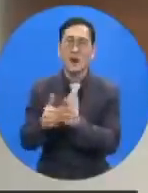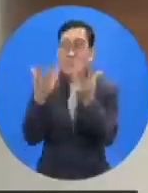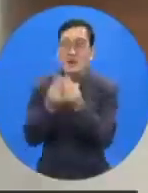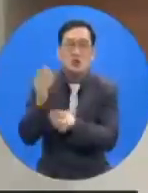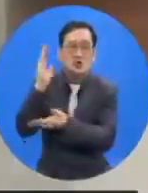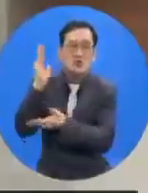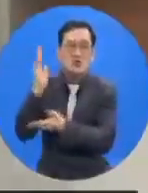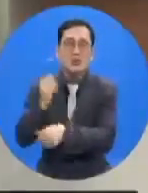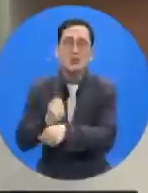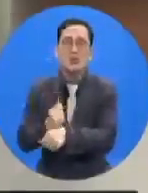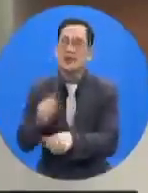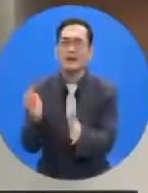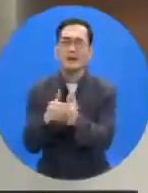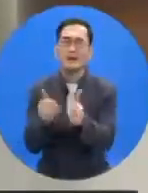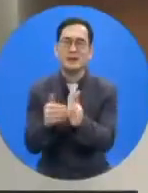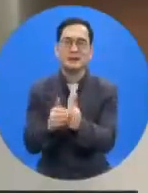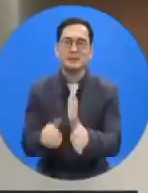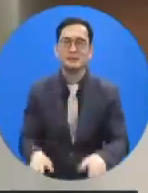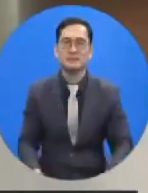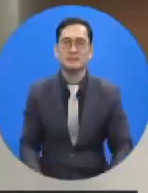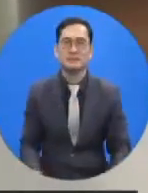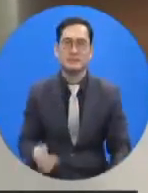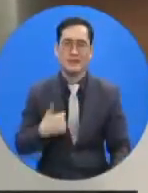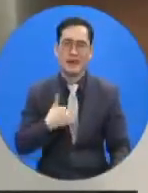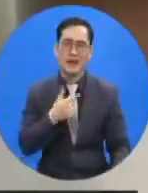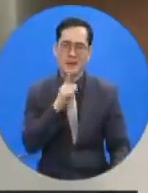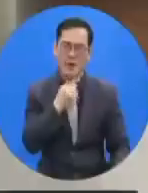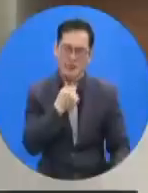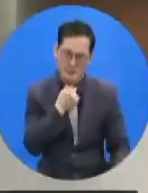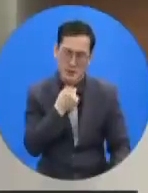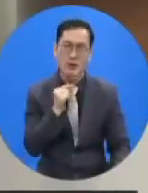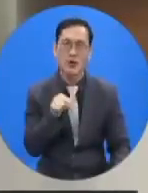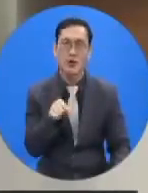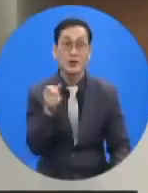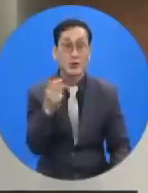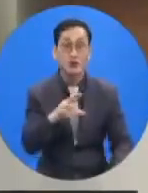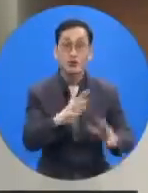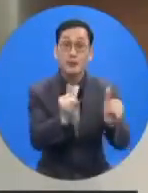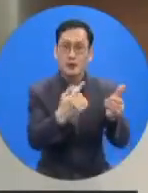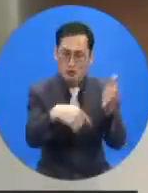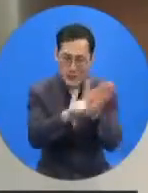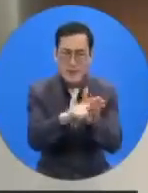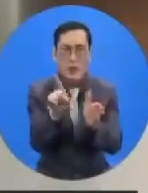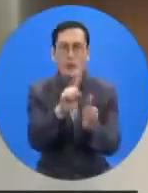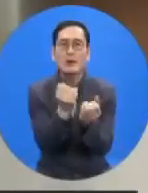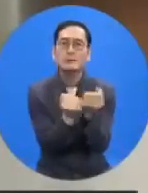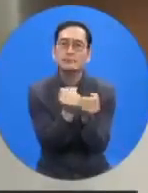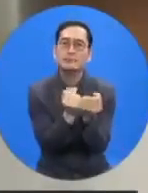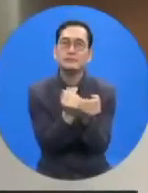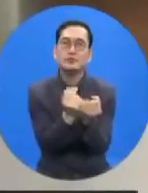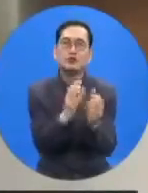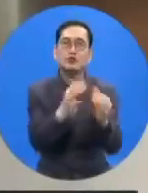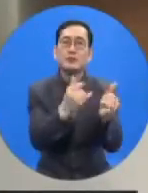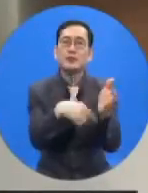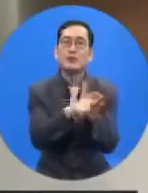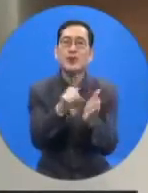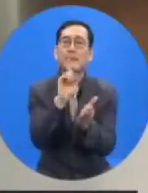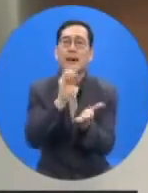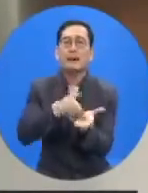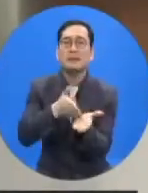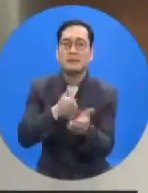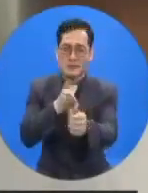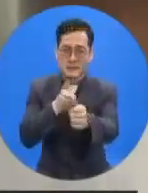마시고 본인들이 하고 싶어하는 얘기 그리고 국민들이 듣고 싶어하는 얘기만 했으면 좋겠다. 그런 생각이 듭니다. 예.